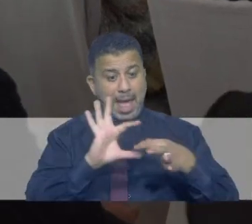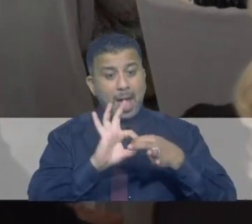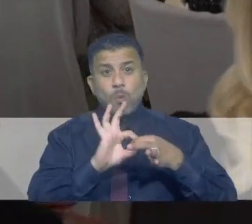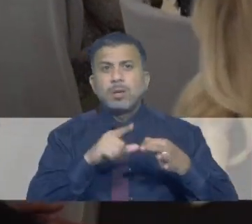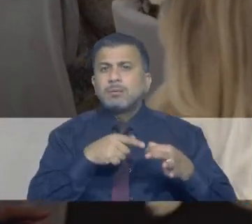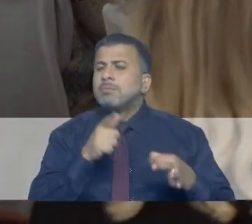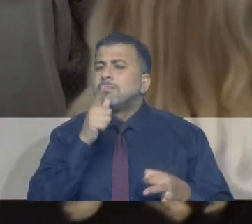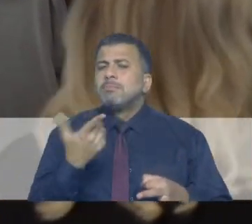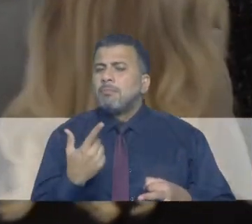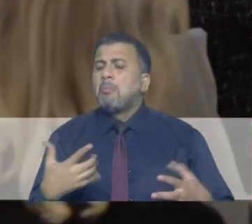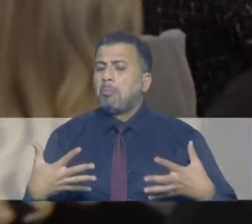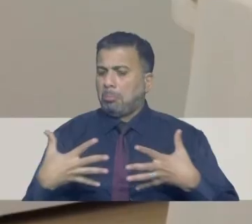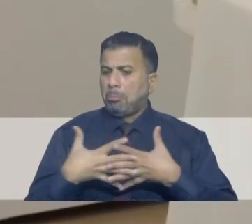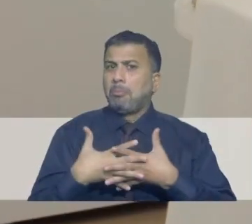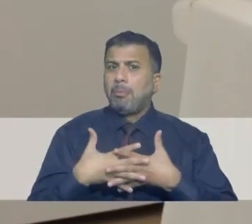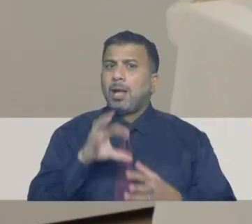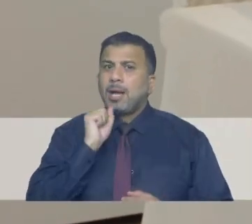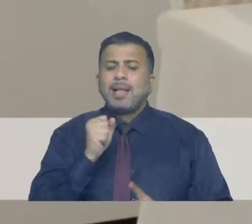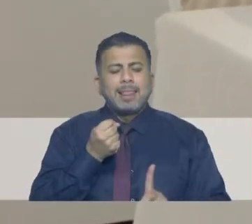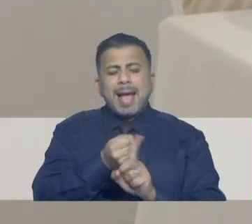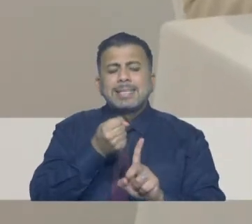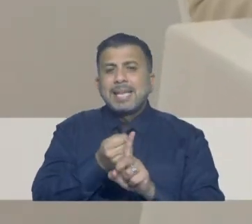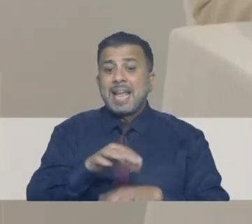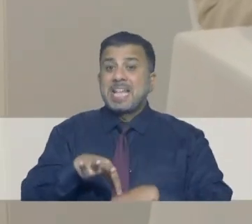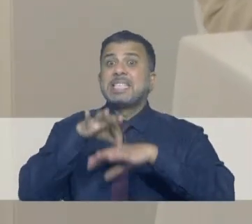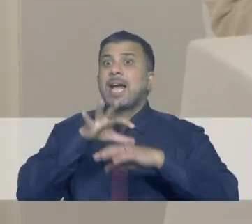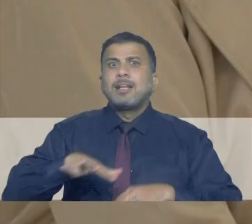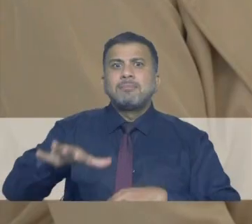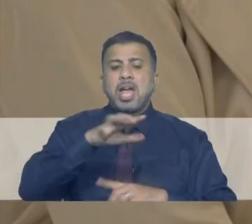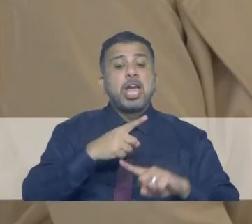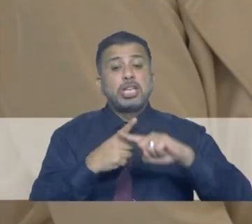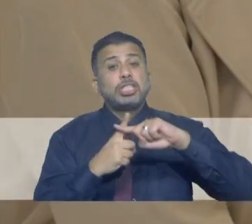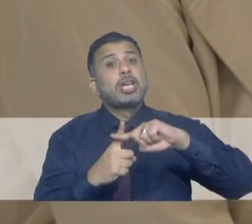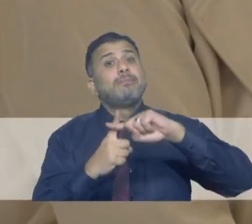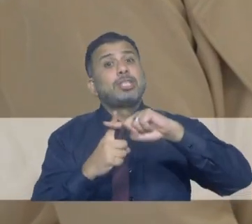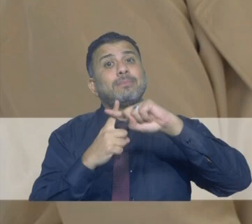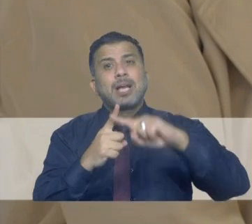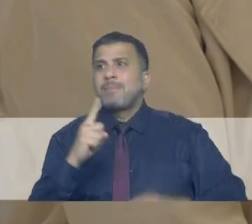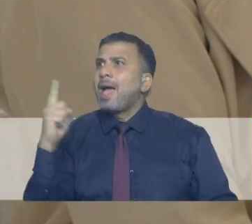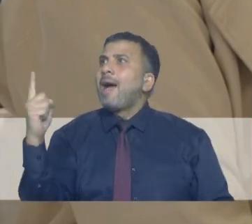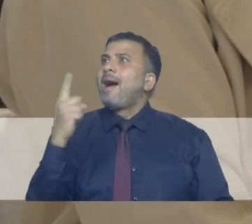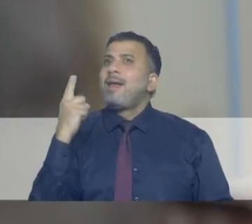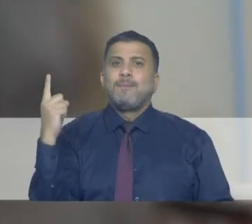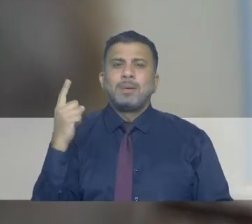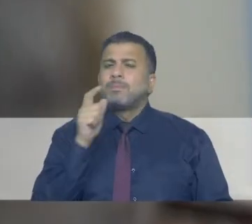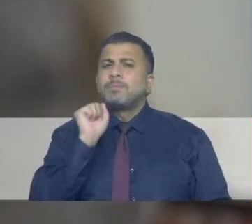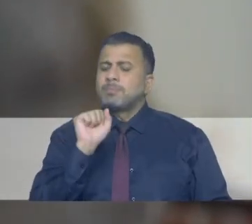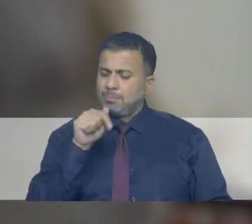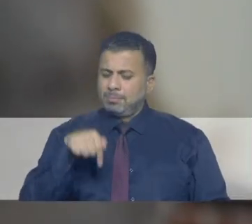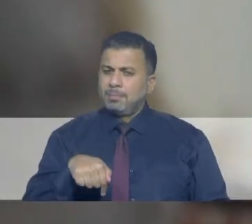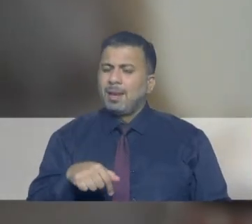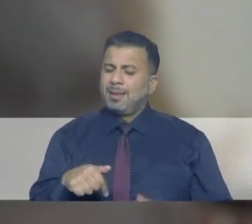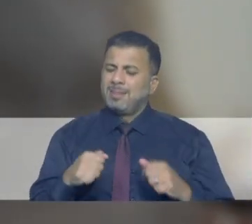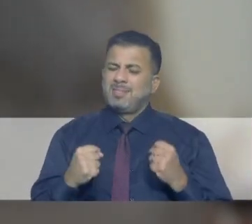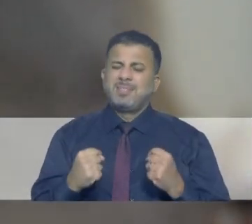يعكس التزاماً مشتركاً بأحداث تأثير إنساني إيجابي عالمي، خاصة في ظل المرحلة